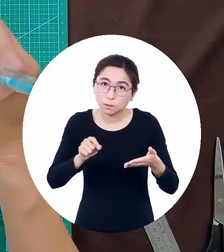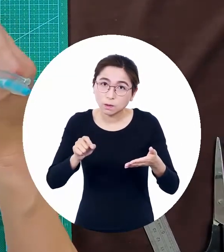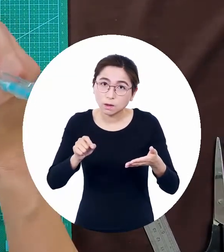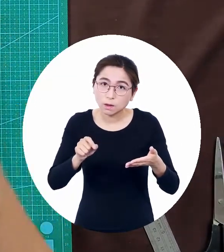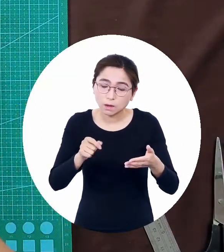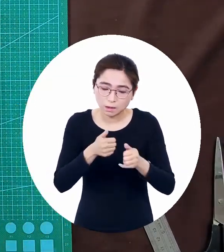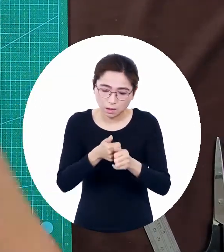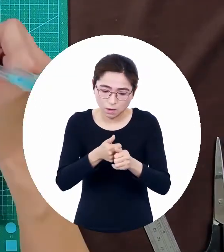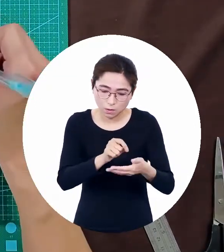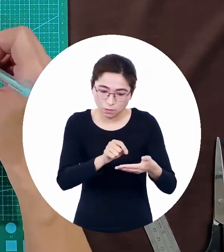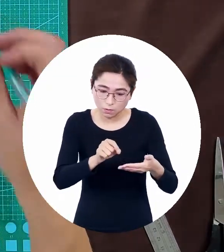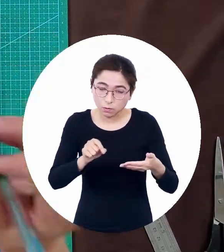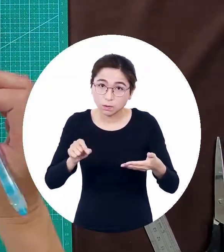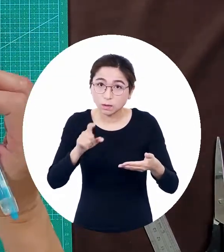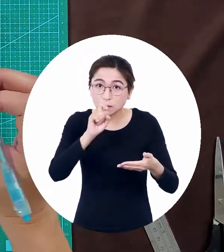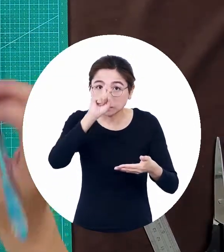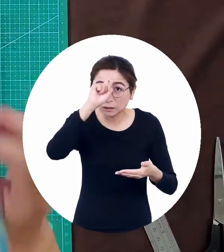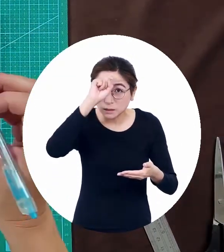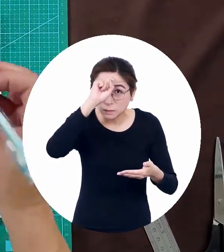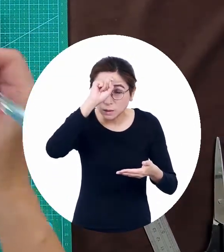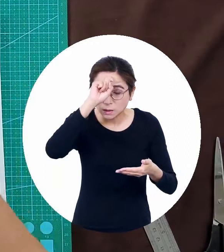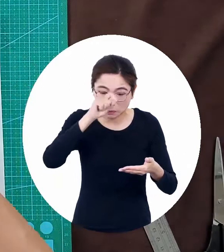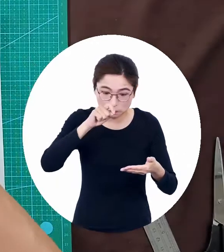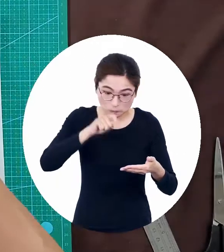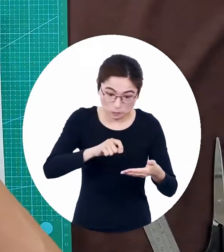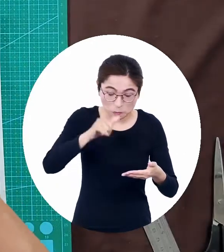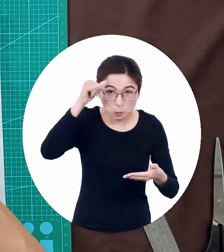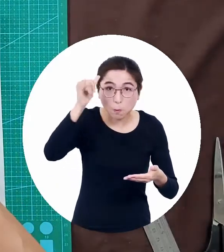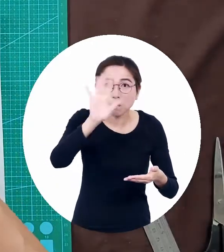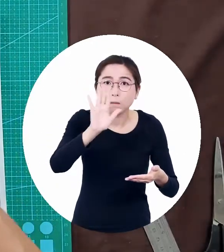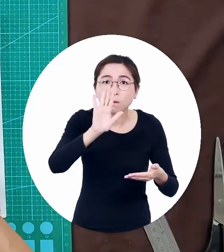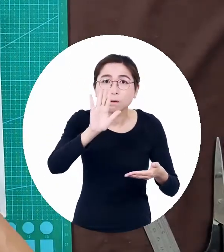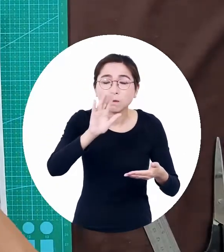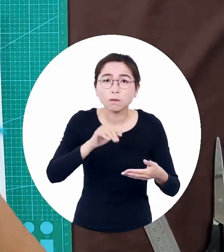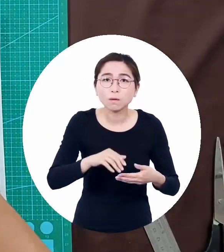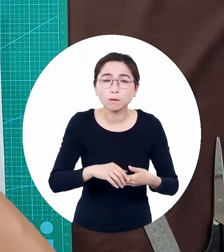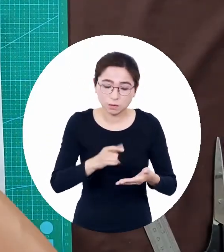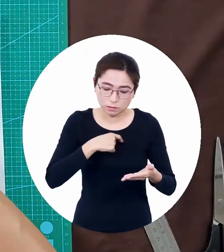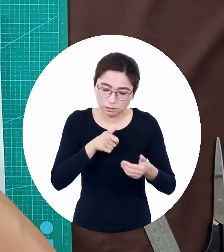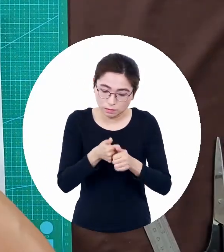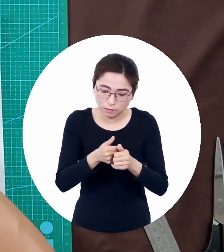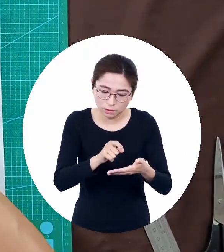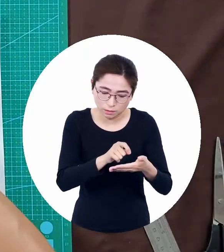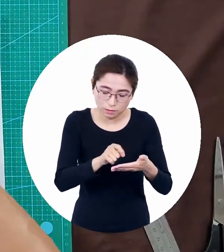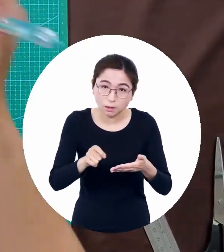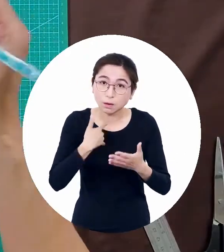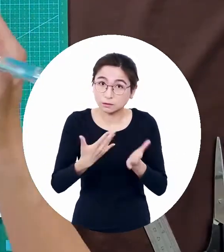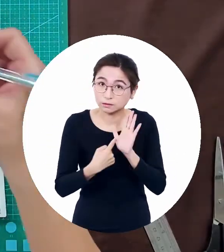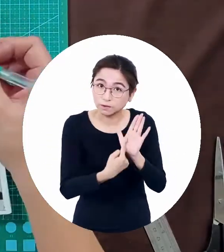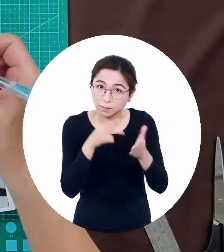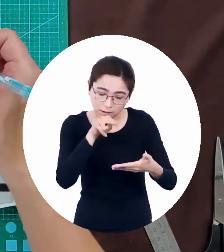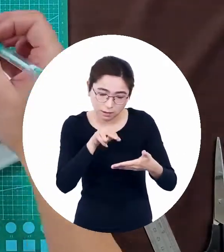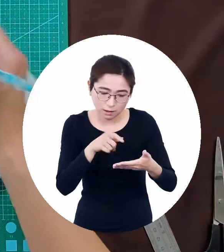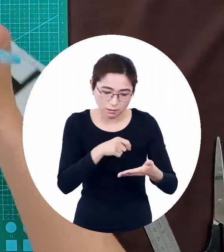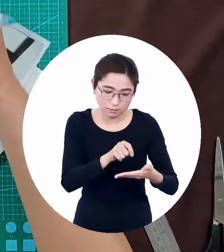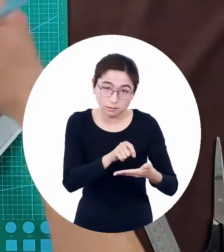住喺上邊跟住畫落去。但係咧，緊記咧就唔可以太大力喎，喺上邊一路我示範